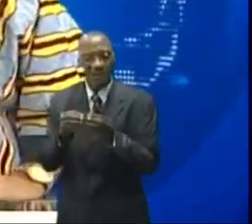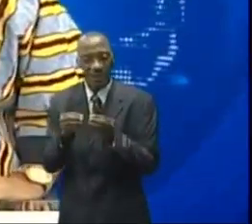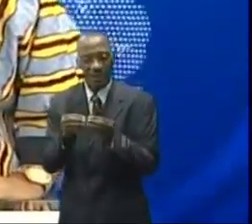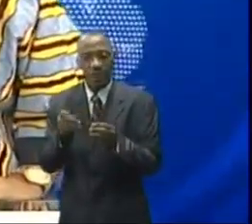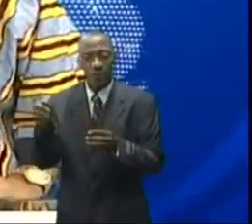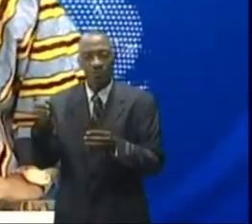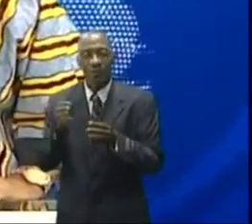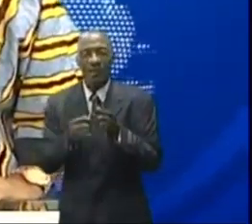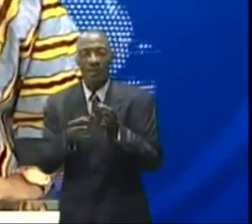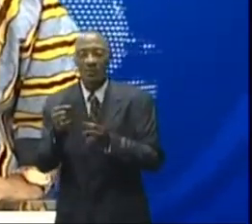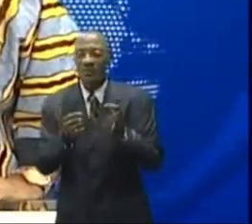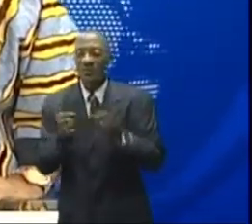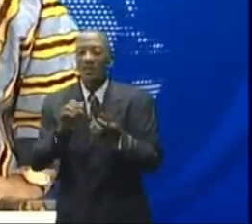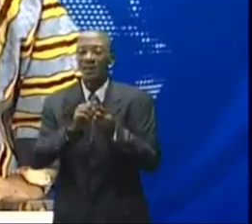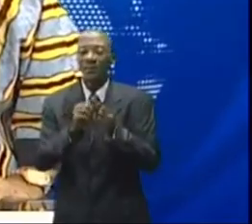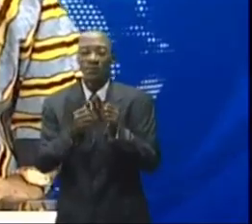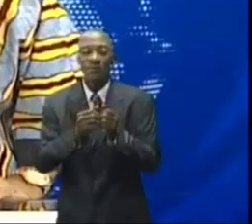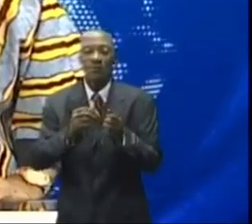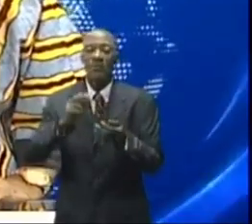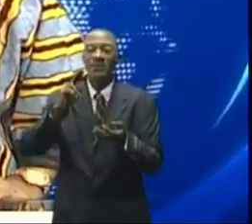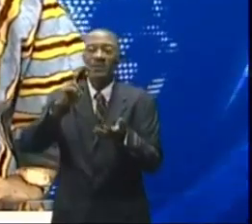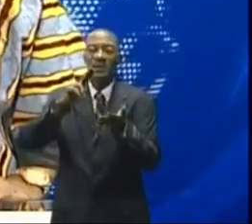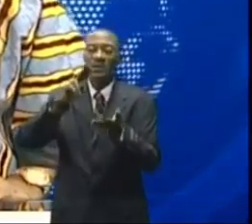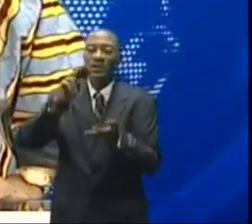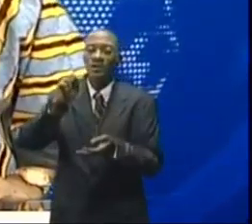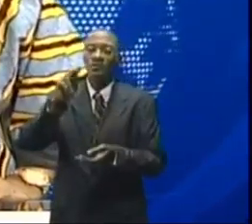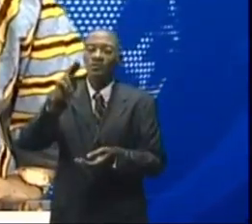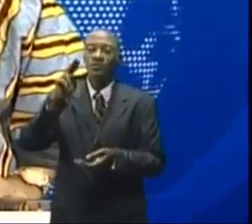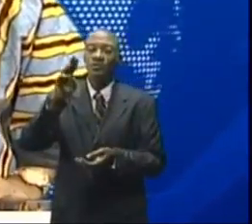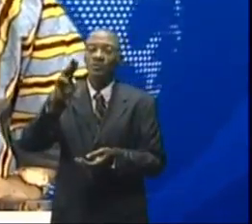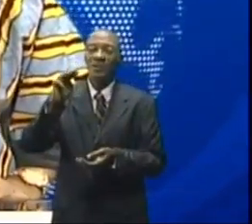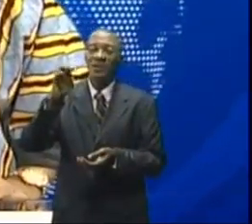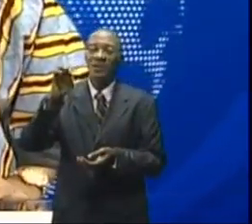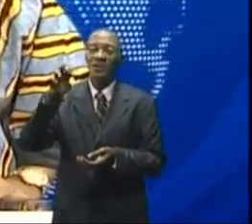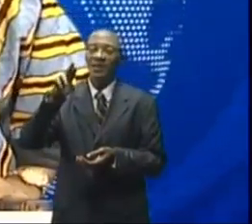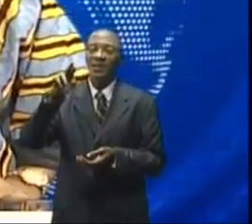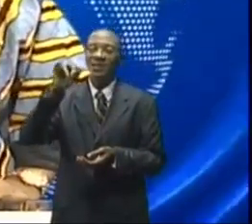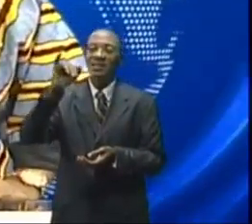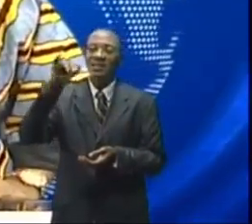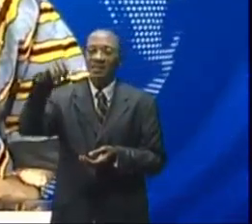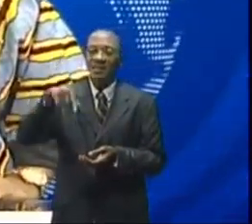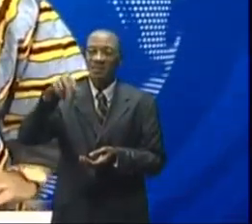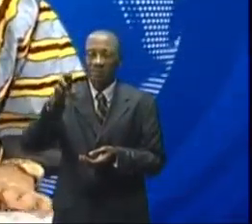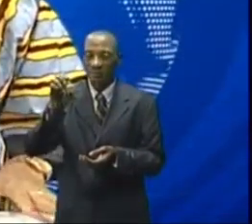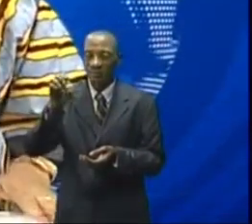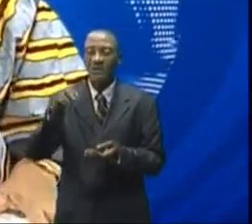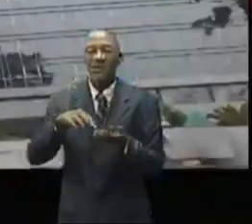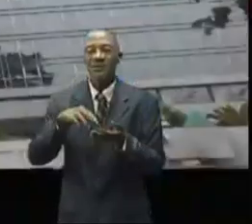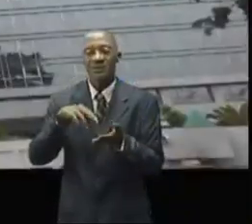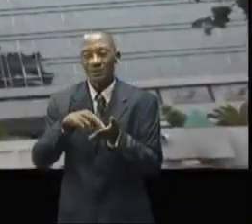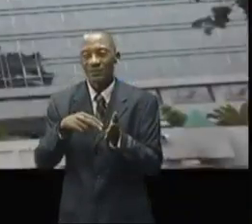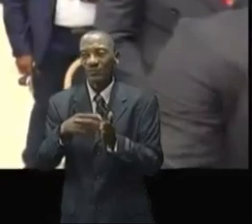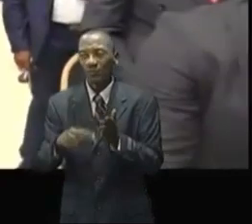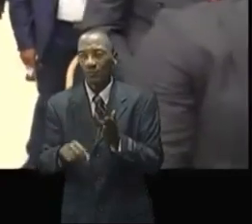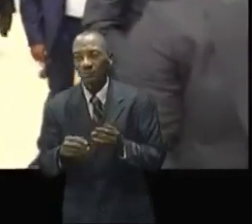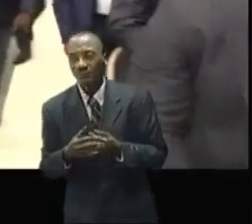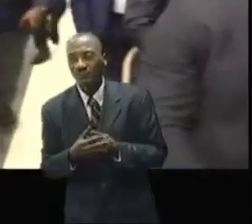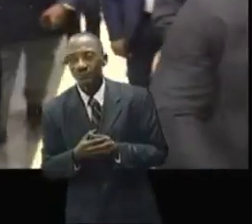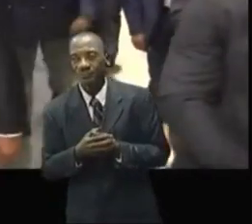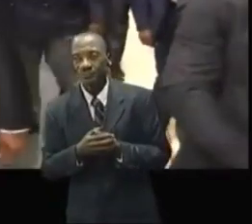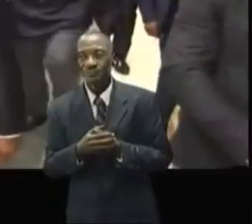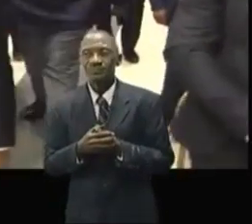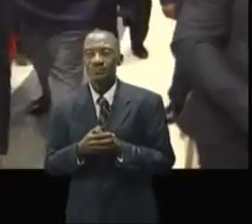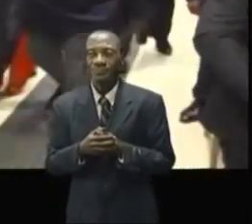La RDC a désormais un code numérique des précisions avec Patience Moyokatoko. Trois temps forts ont marqué